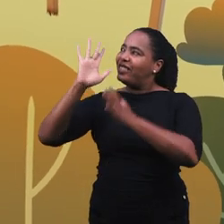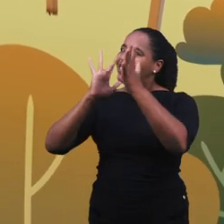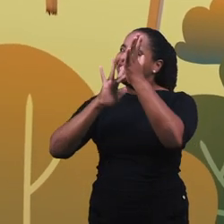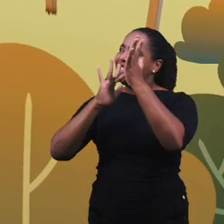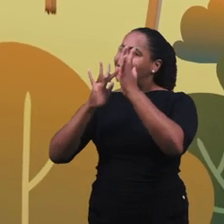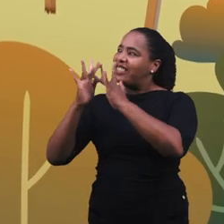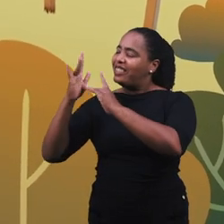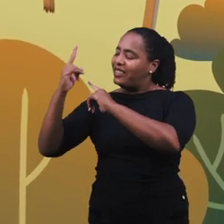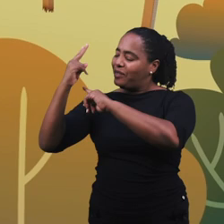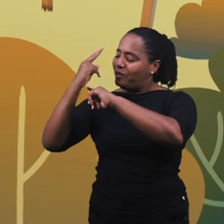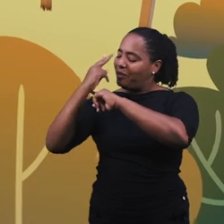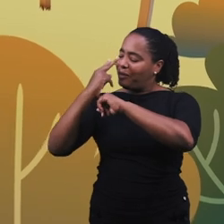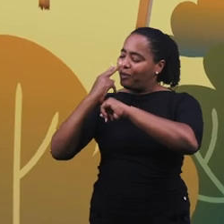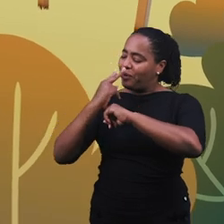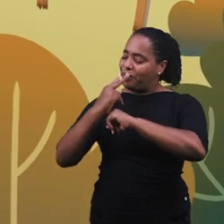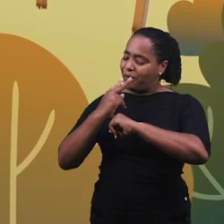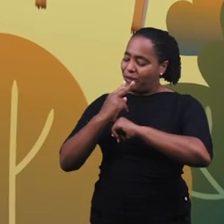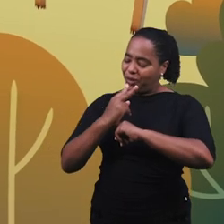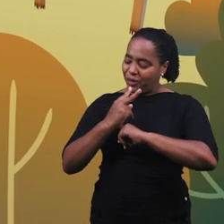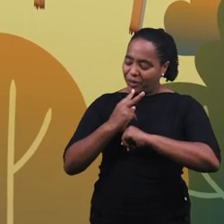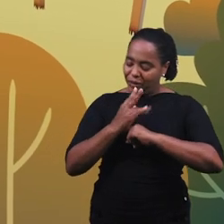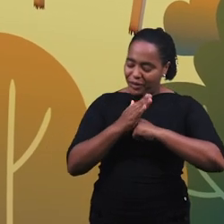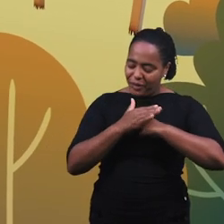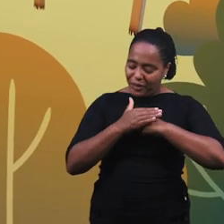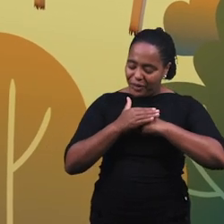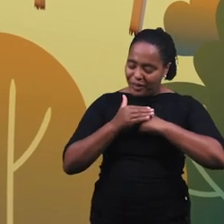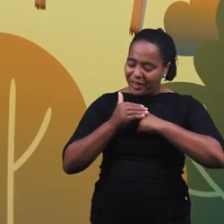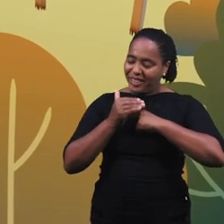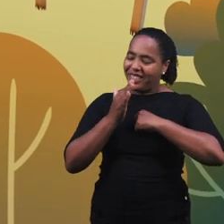que cuida de